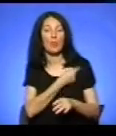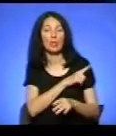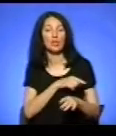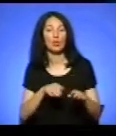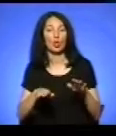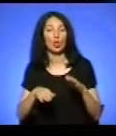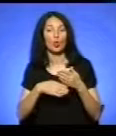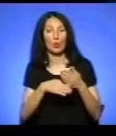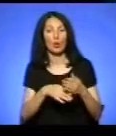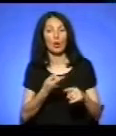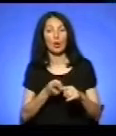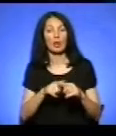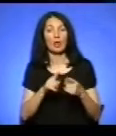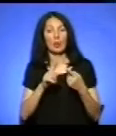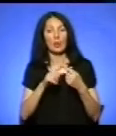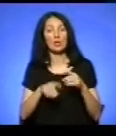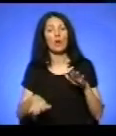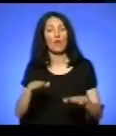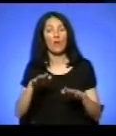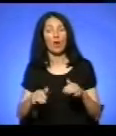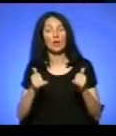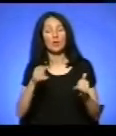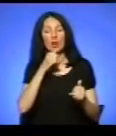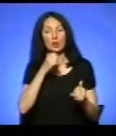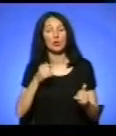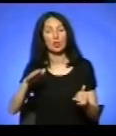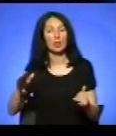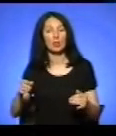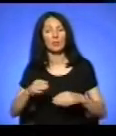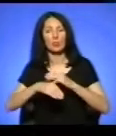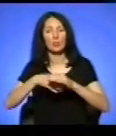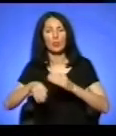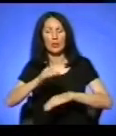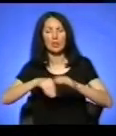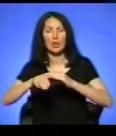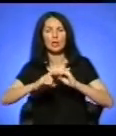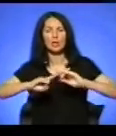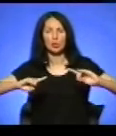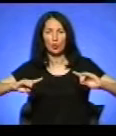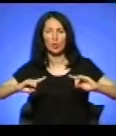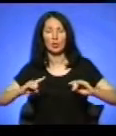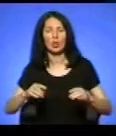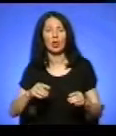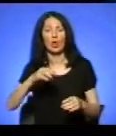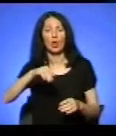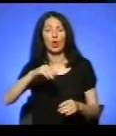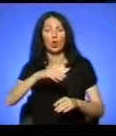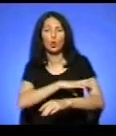ваги дорослих для дітей, це пеленальні столики, це тонометри, отоскопи,